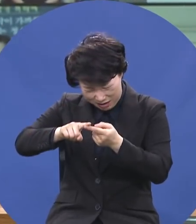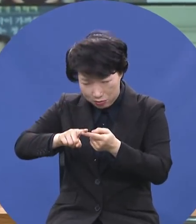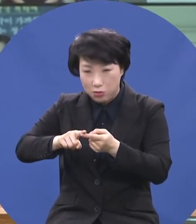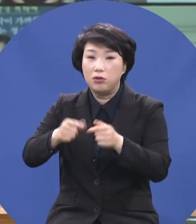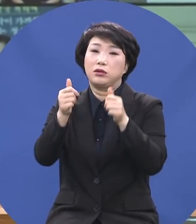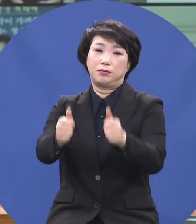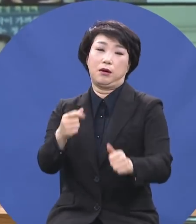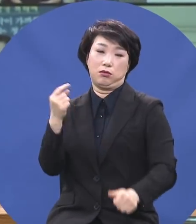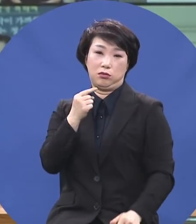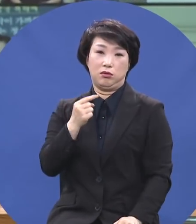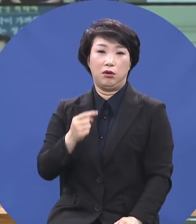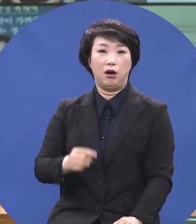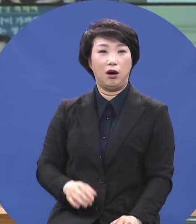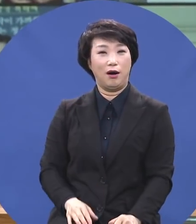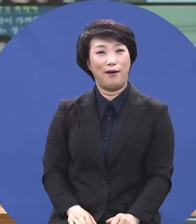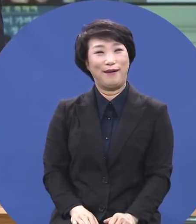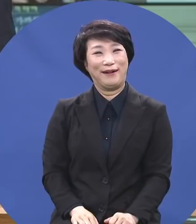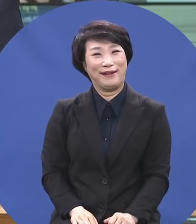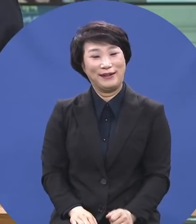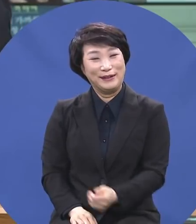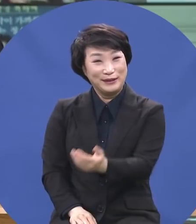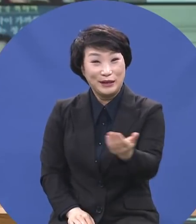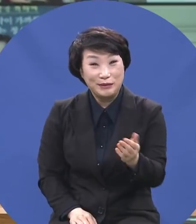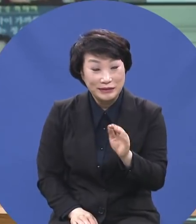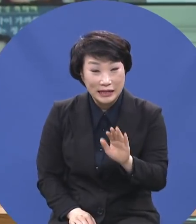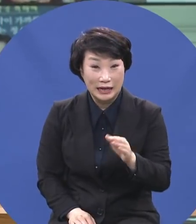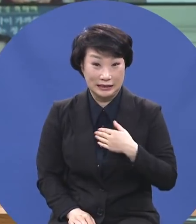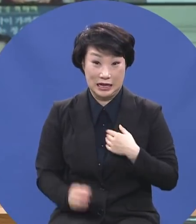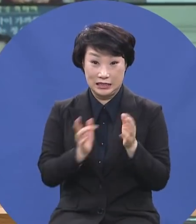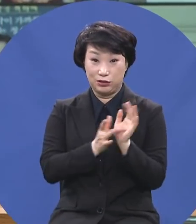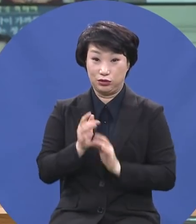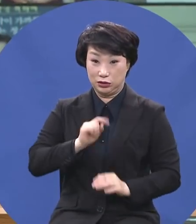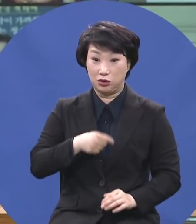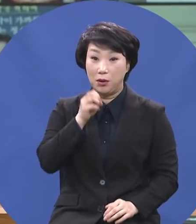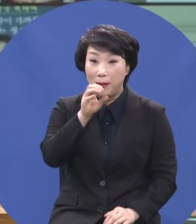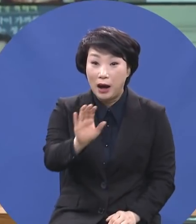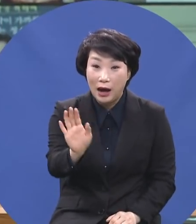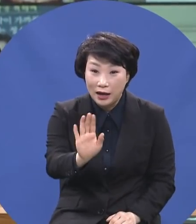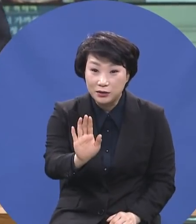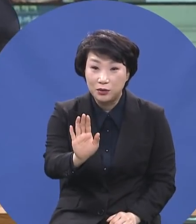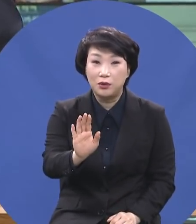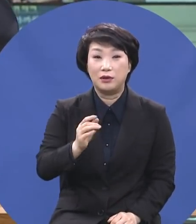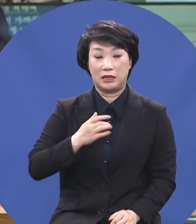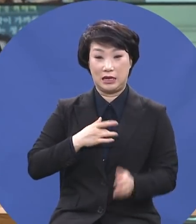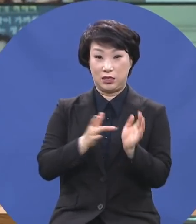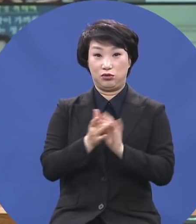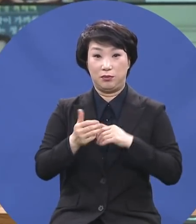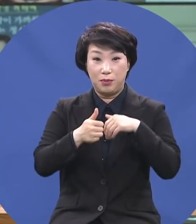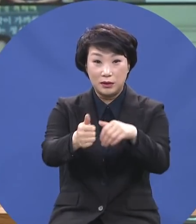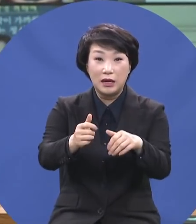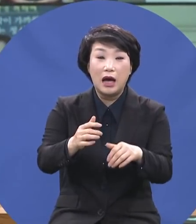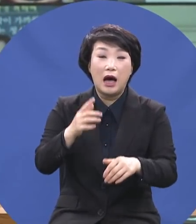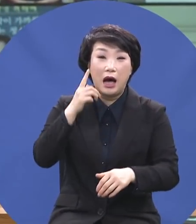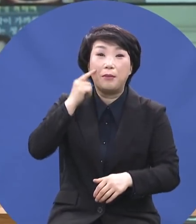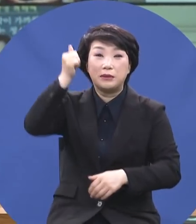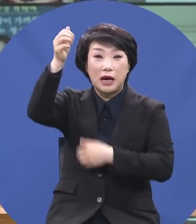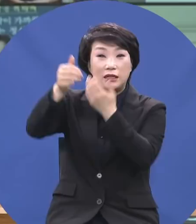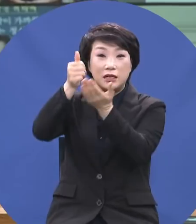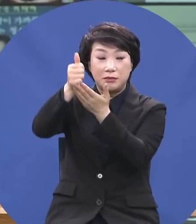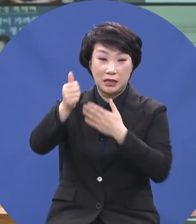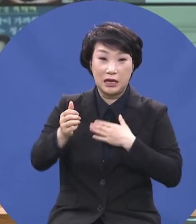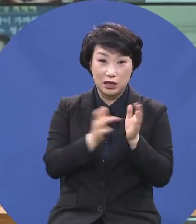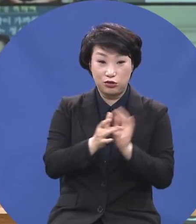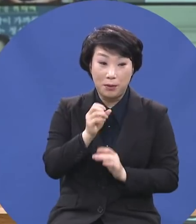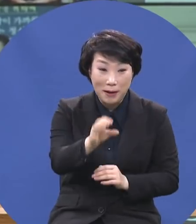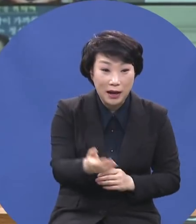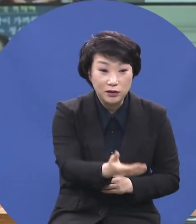그대로 심판하신다는 것입니다. 그리고 내가 자유로 말하는 것이 아니요 나를 보내신 아버지께서 나의